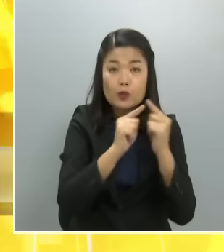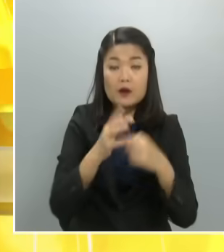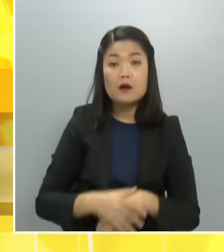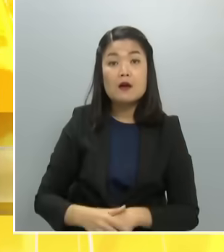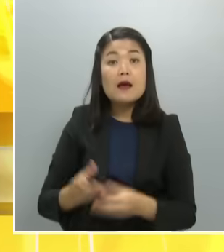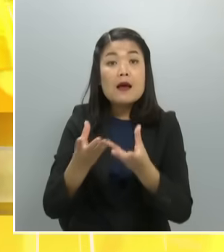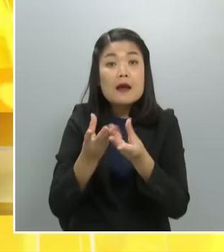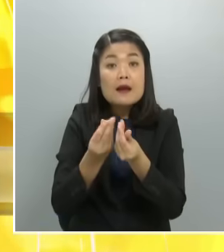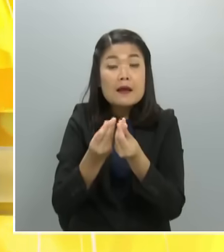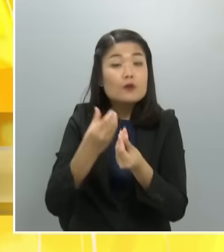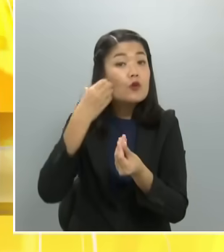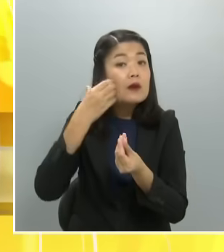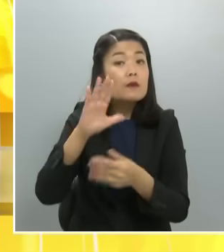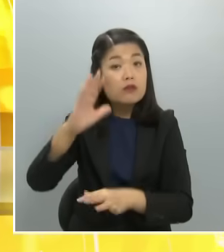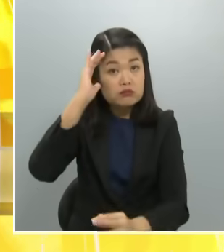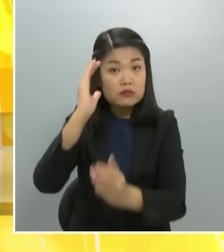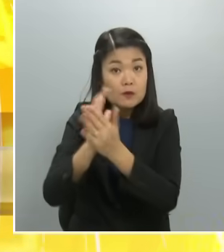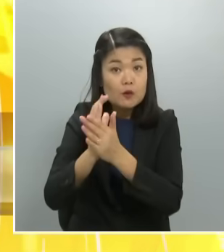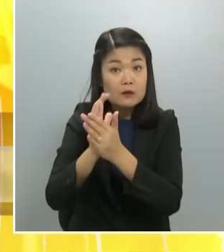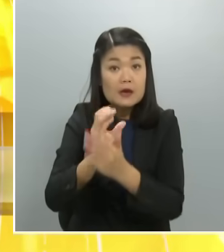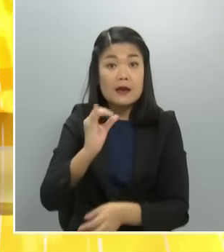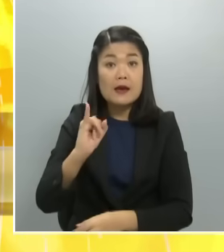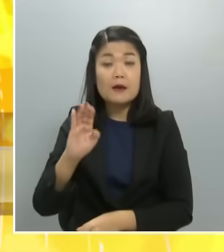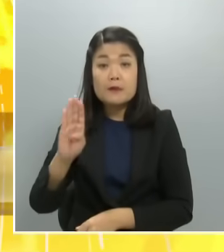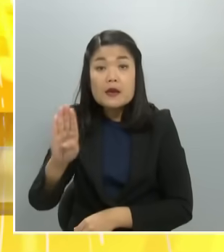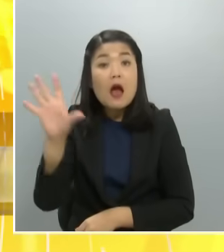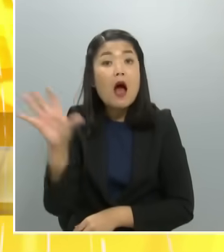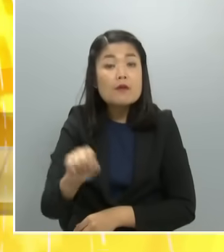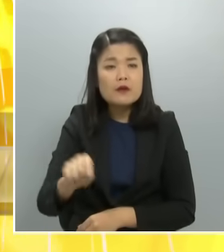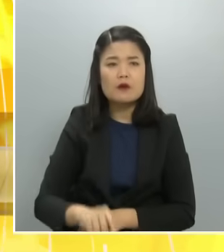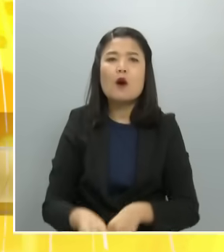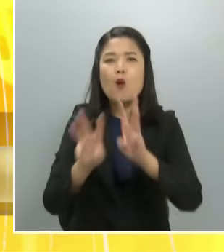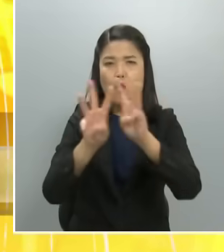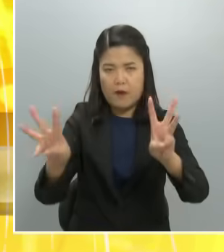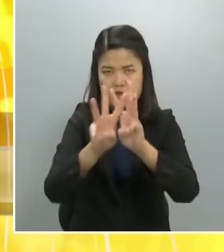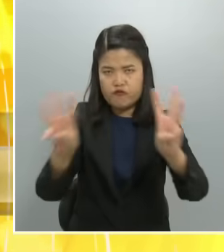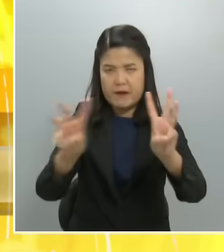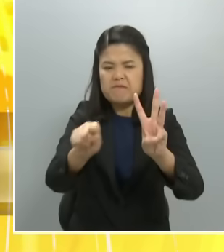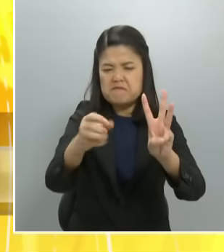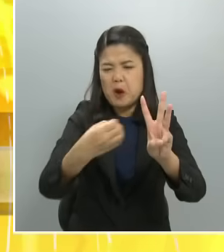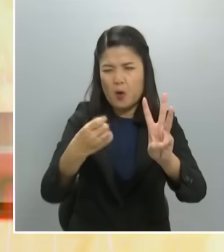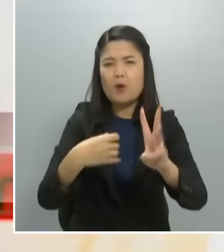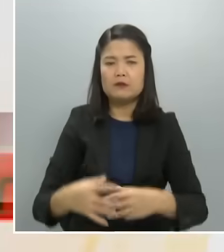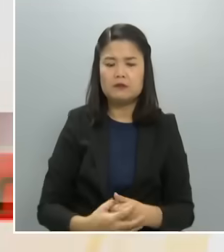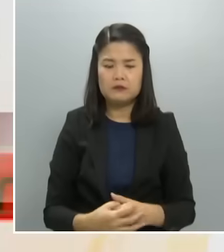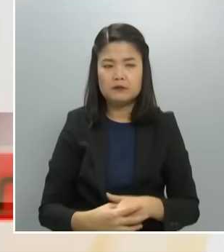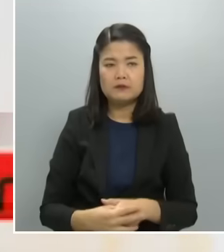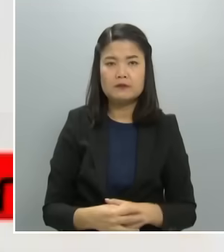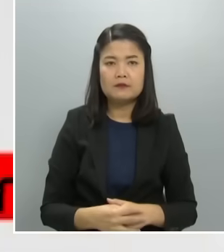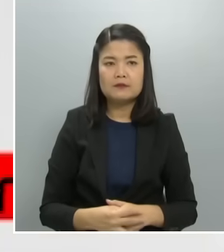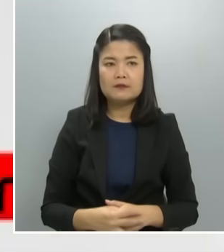อร์อ่ะไปเอามาจากไหนอ ่ ะ ไปเอามาจาก Google ครับคนที่โดนเยอะๆอ่ะครับเขาบอกว่าลองมาแจ้งในนี้ดูครับ